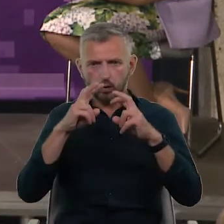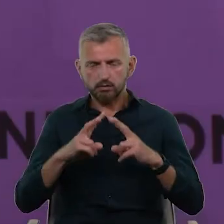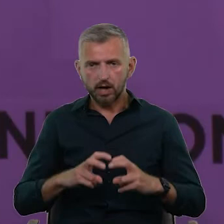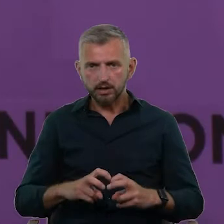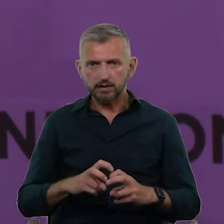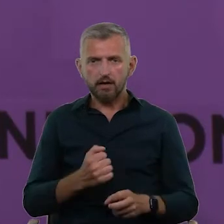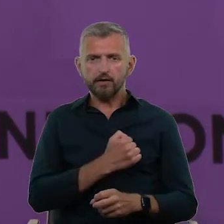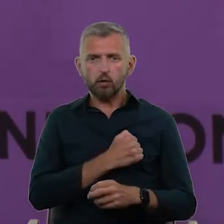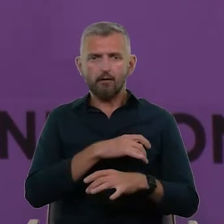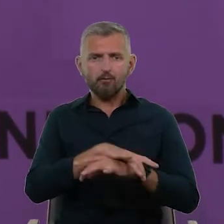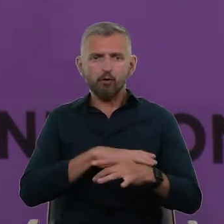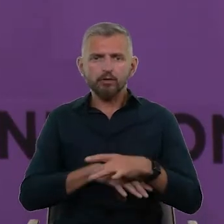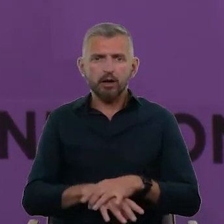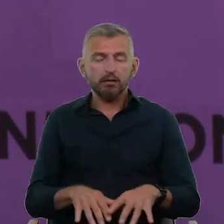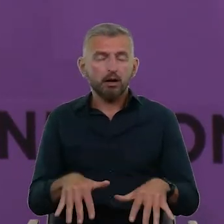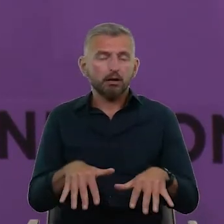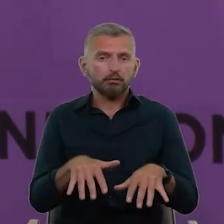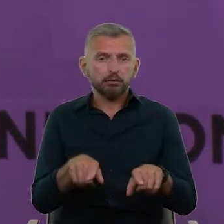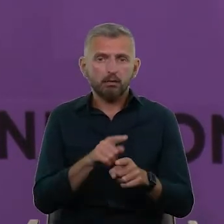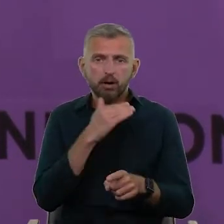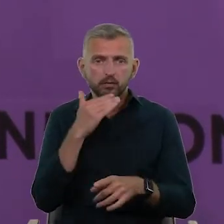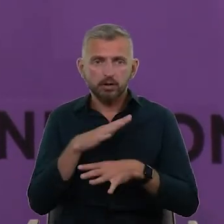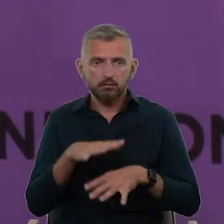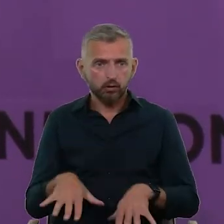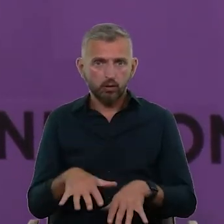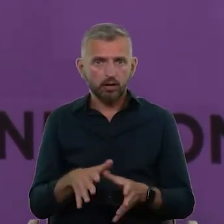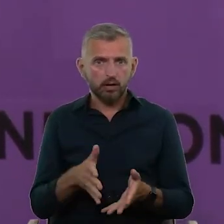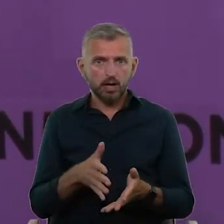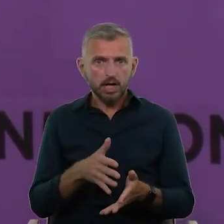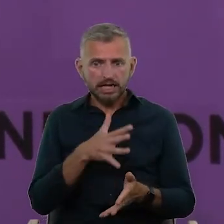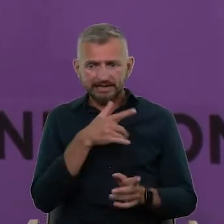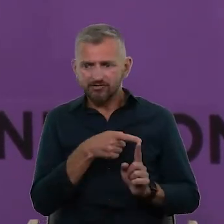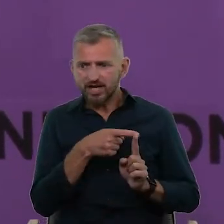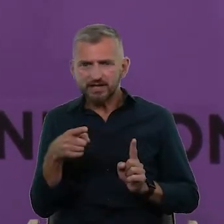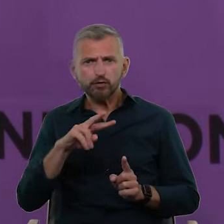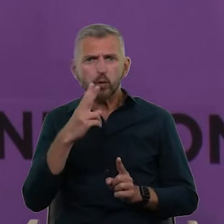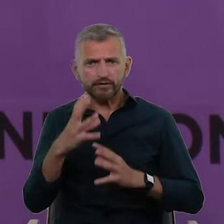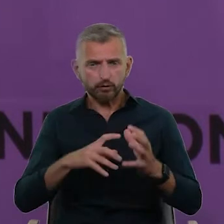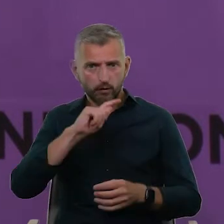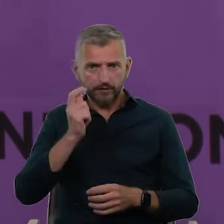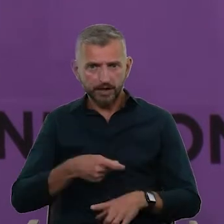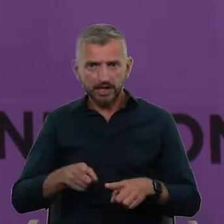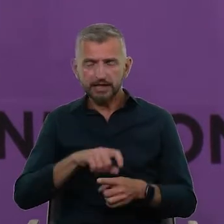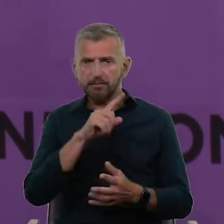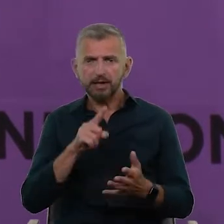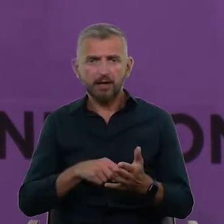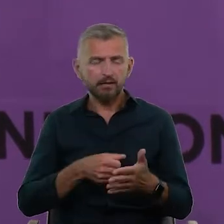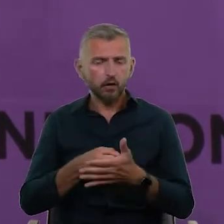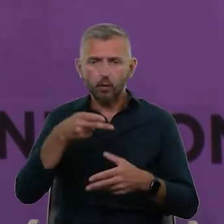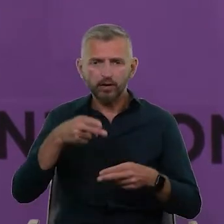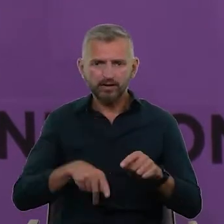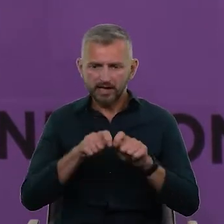в такому великій кількості не було дуже багато років, з часів Другої світової війни. Це питання взагалі не є до кінця розкрите навіть і